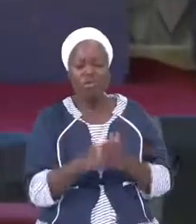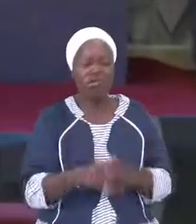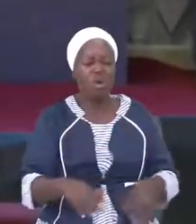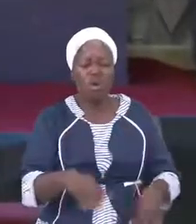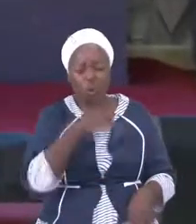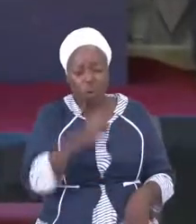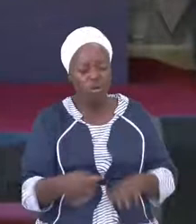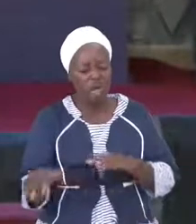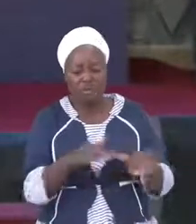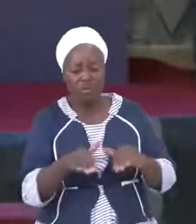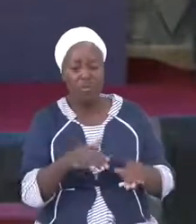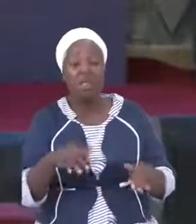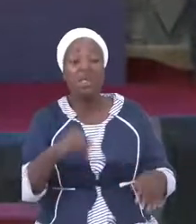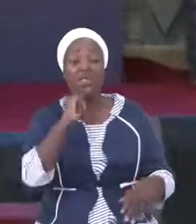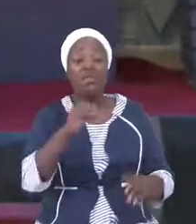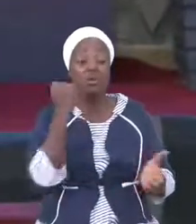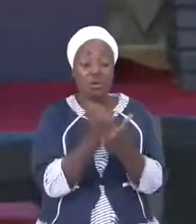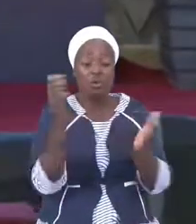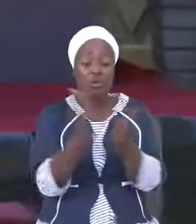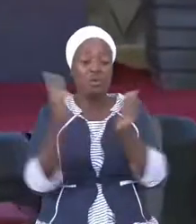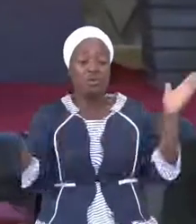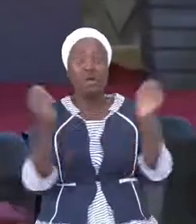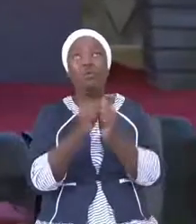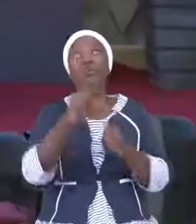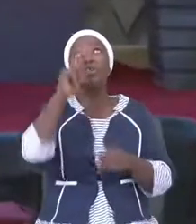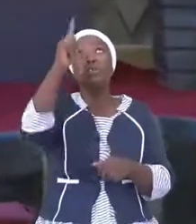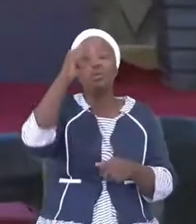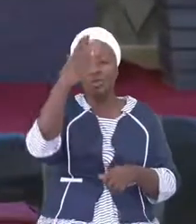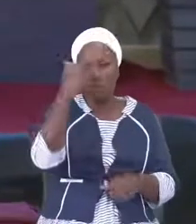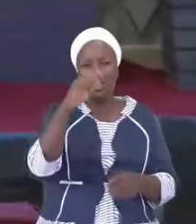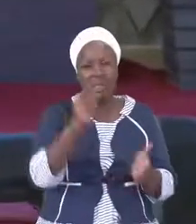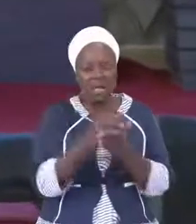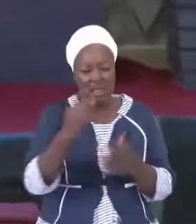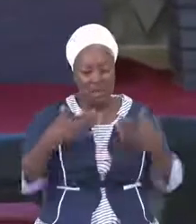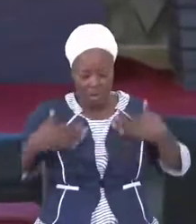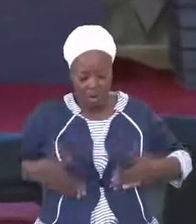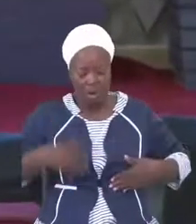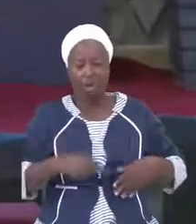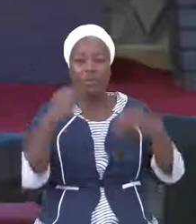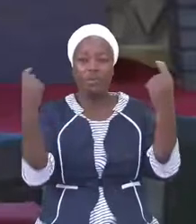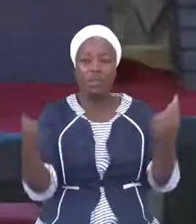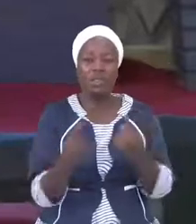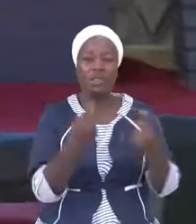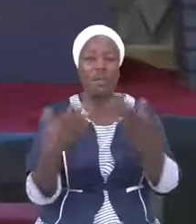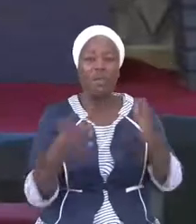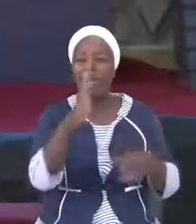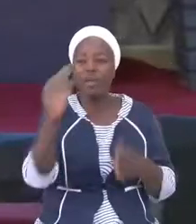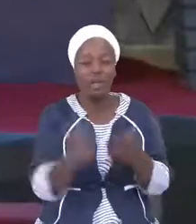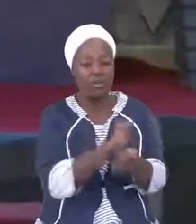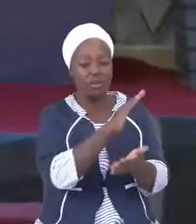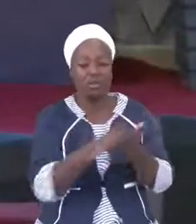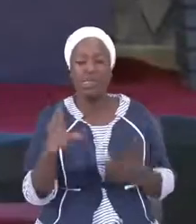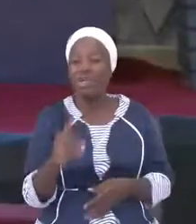propension mauvaise, sachant que notre vieil homme a été crucifié avec le pourquoi, afin que le corps